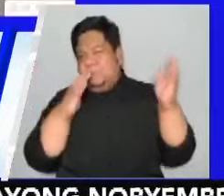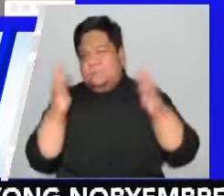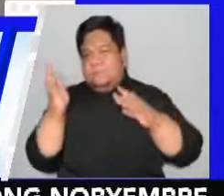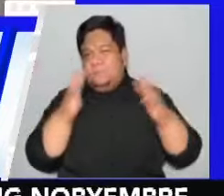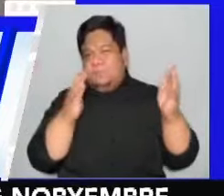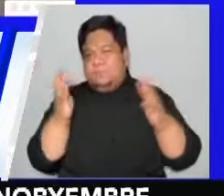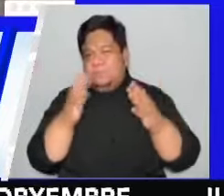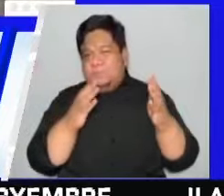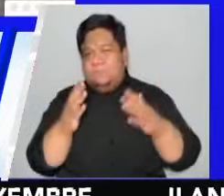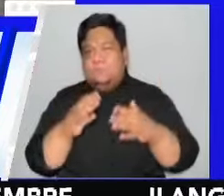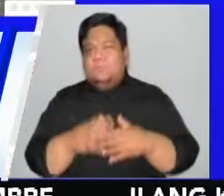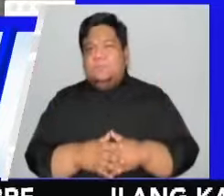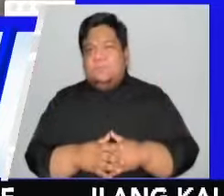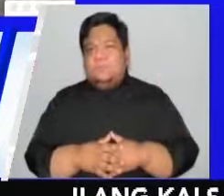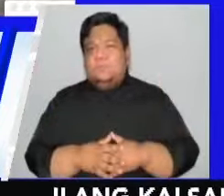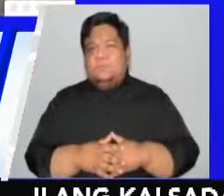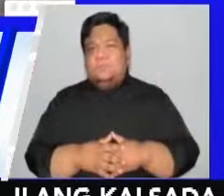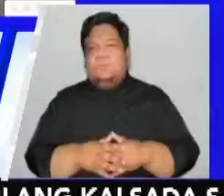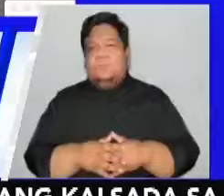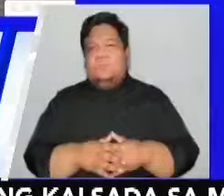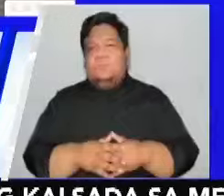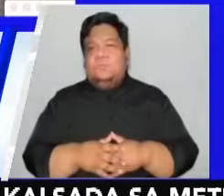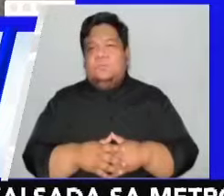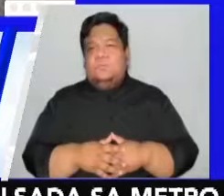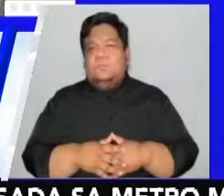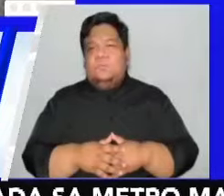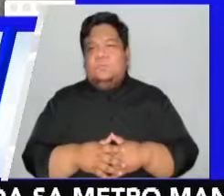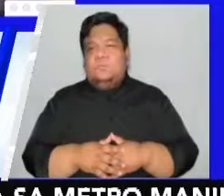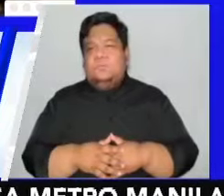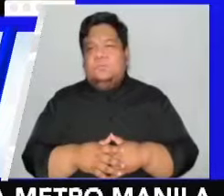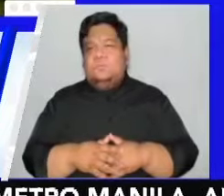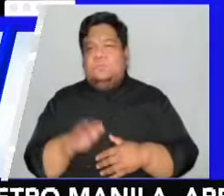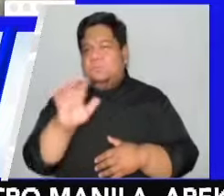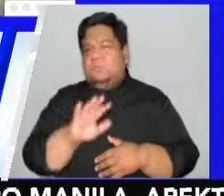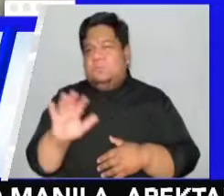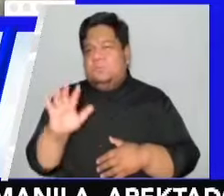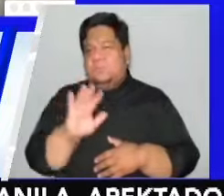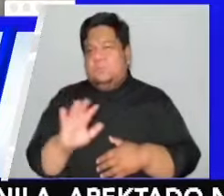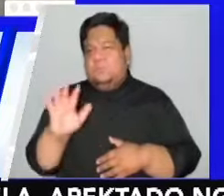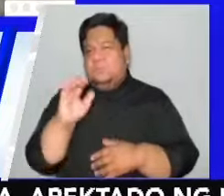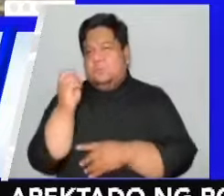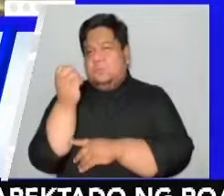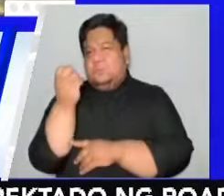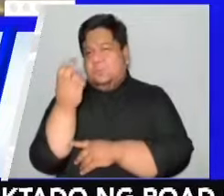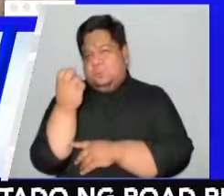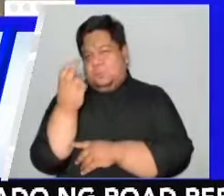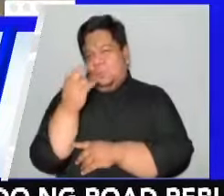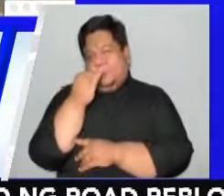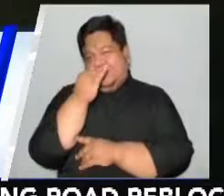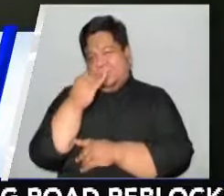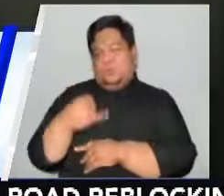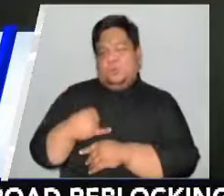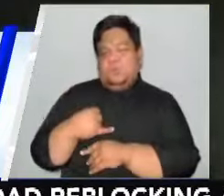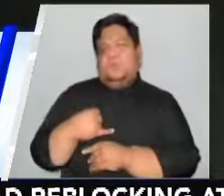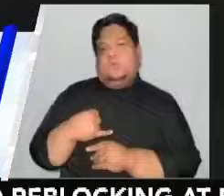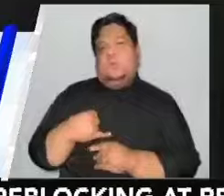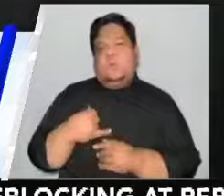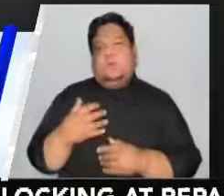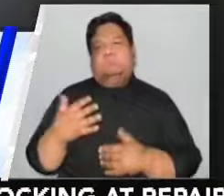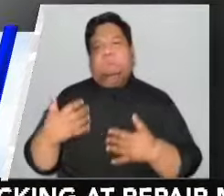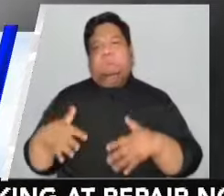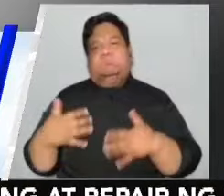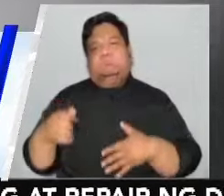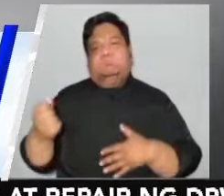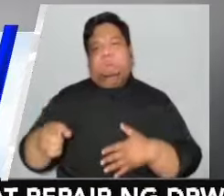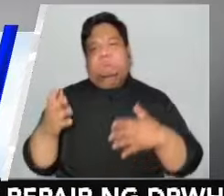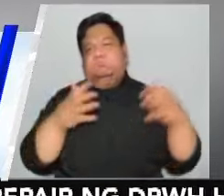Kongrey. At kakapon, mga bandang alas 12 pa lamang po ay ramdam na yung malakas na hangin. Habang kami papunta dito sa Taipei City